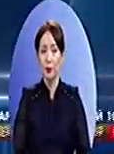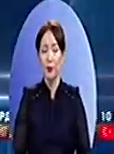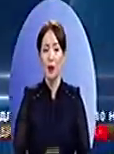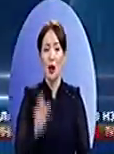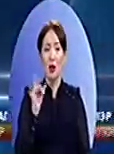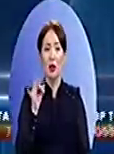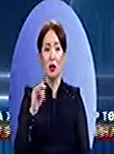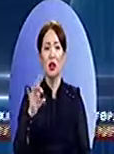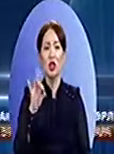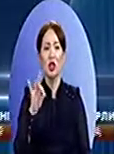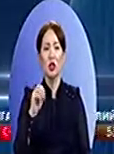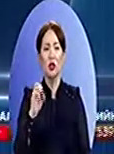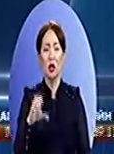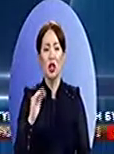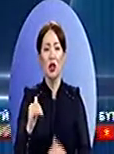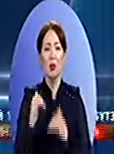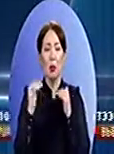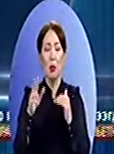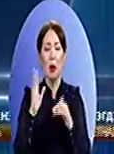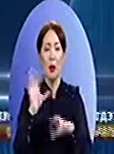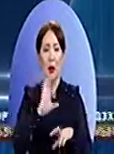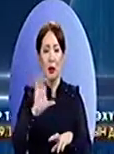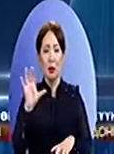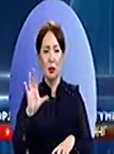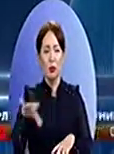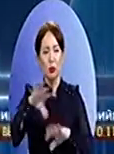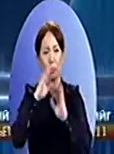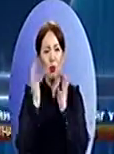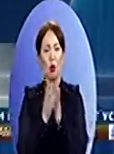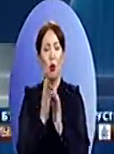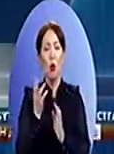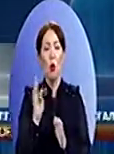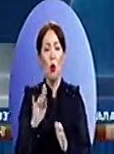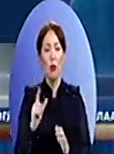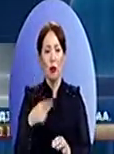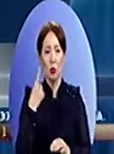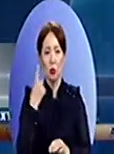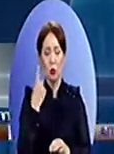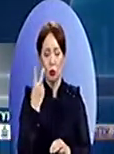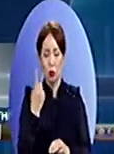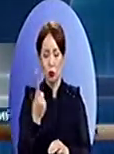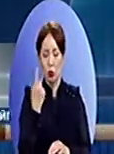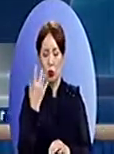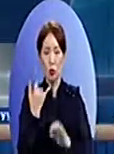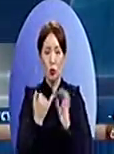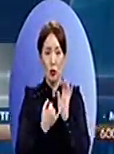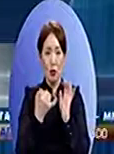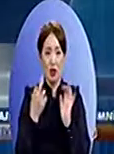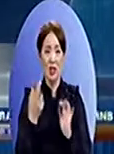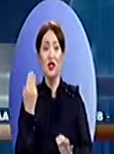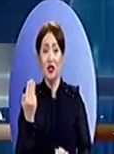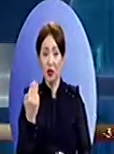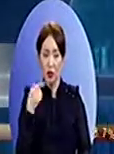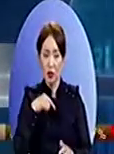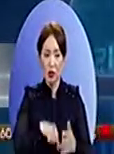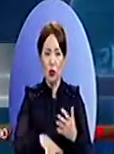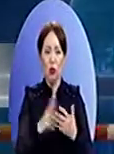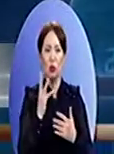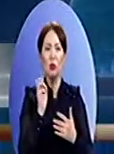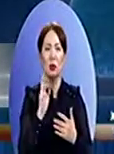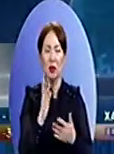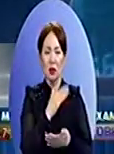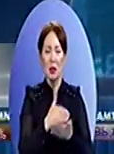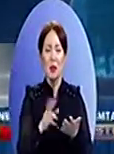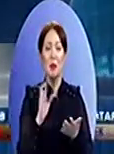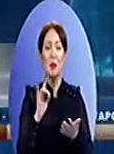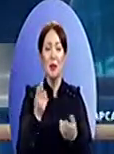Эрдэнэ Ресурс Девелопмент компанийн зах зээлд арилжаалж байгаа нийт хувьцааныхан тоо 146 сая ширхэг юм байна. Үүнээс 4 сая ширхгийг нь